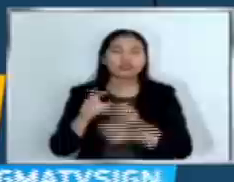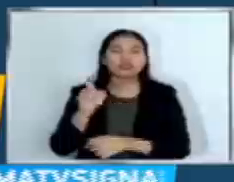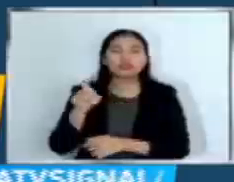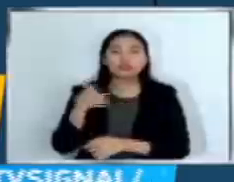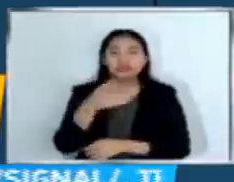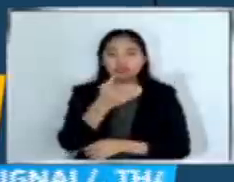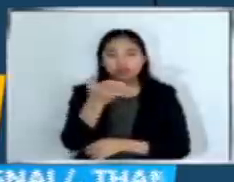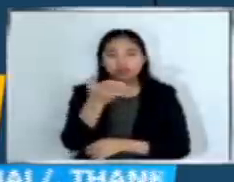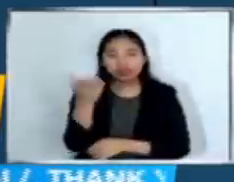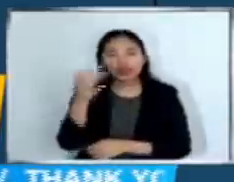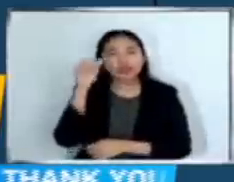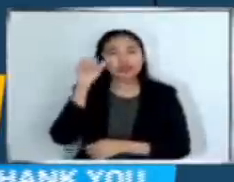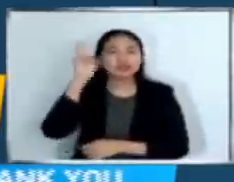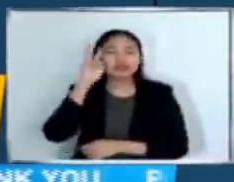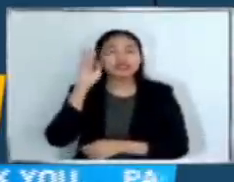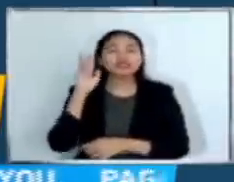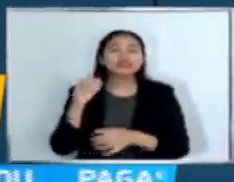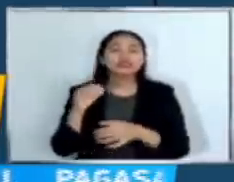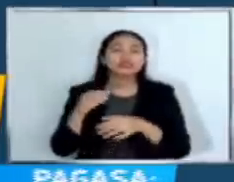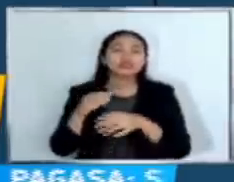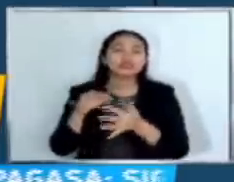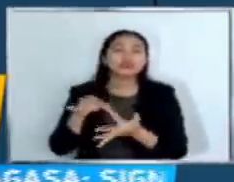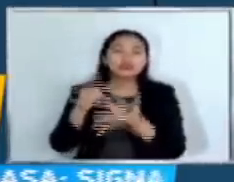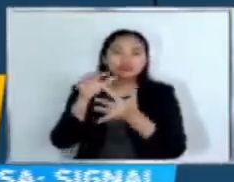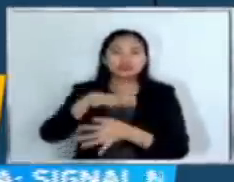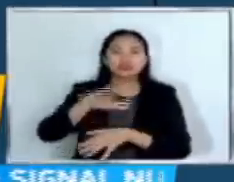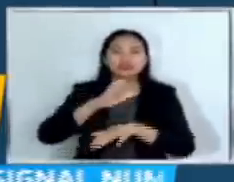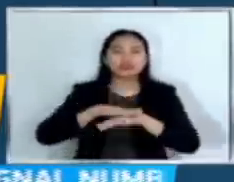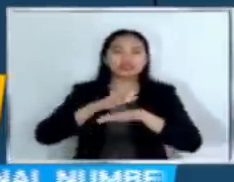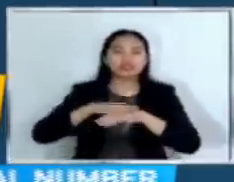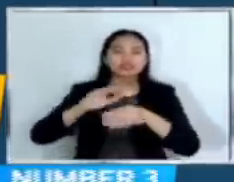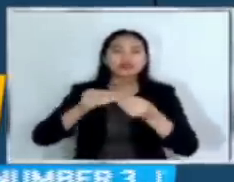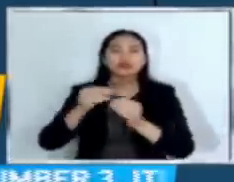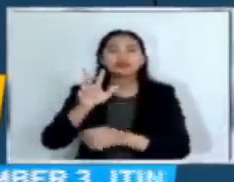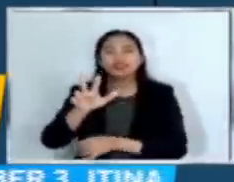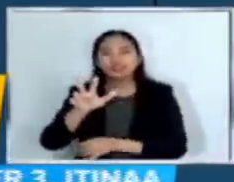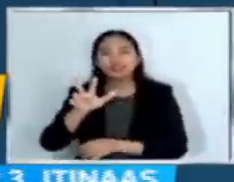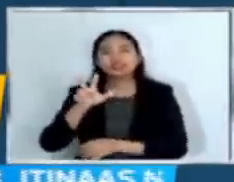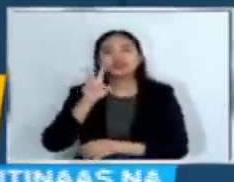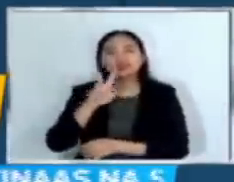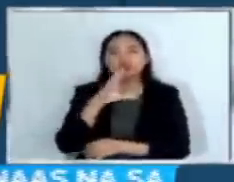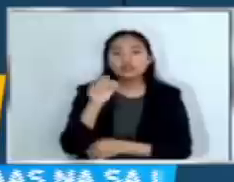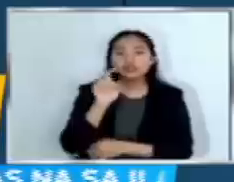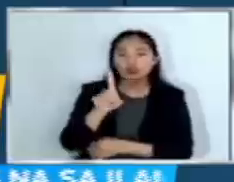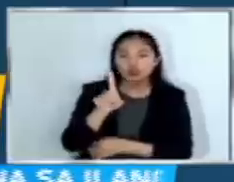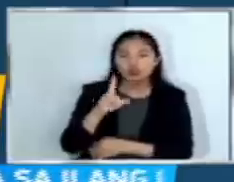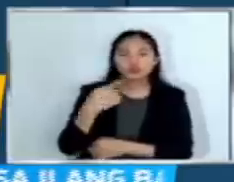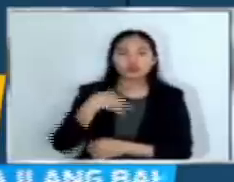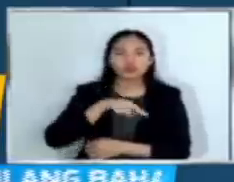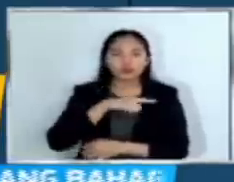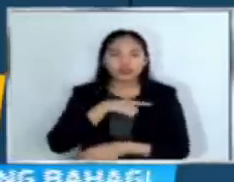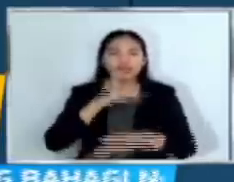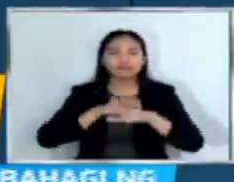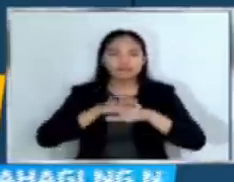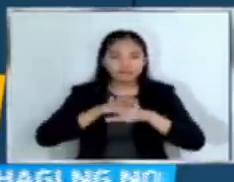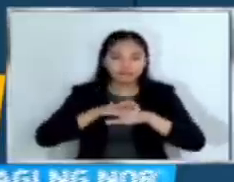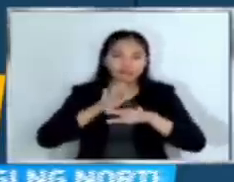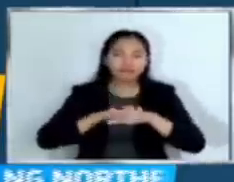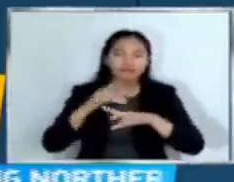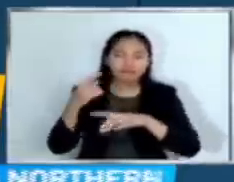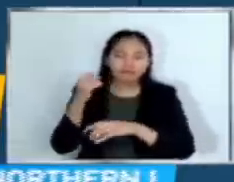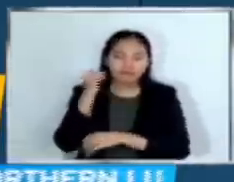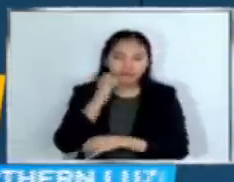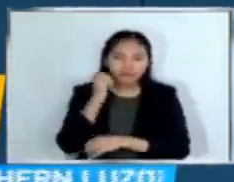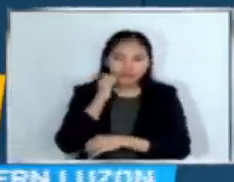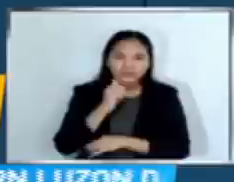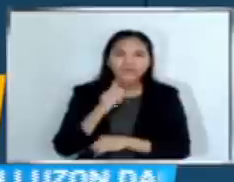mga areas na may warning signals number 3, 2, and 1. Ilang araw na rin po tayo nagbibigay abiso na posibleng madagdagan nga yung mga